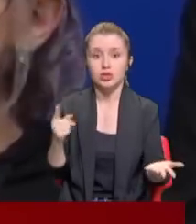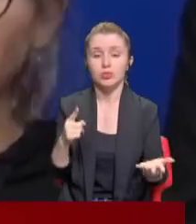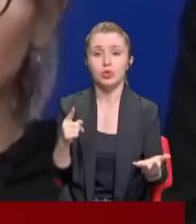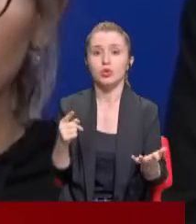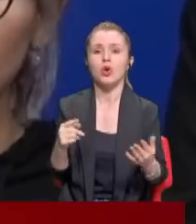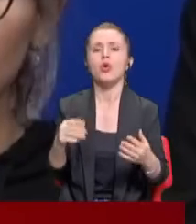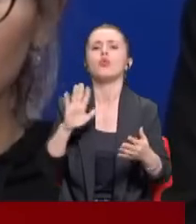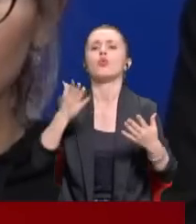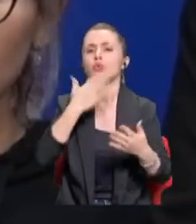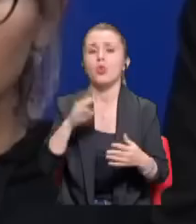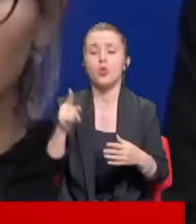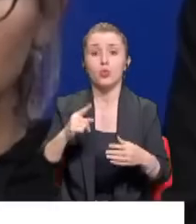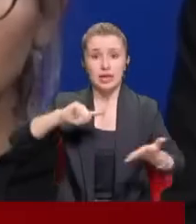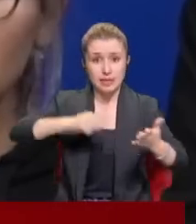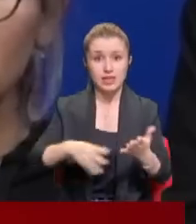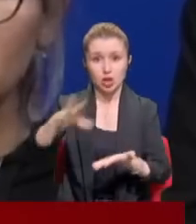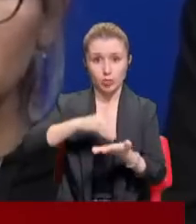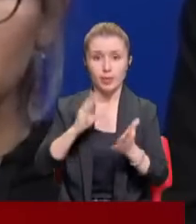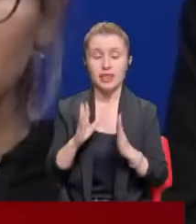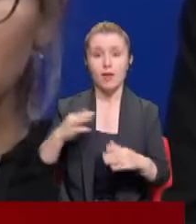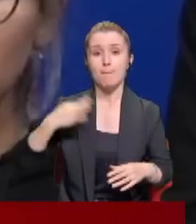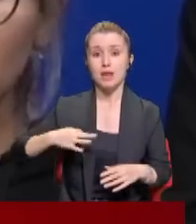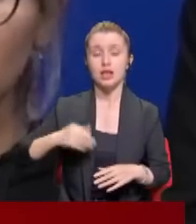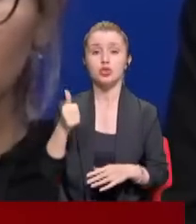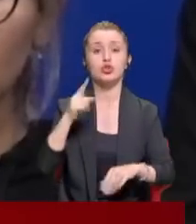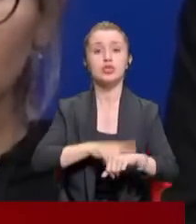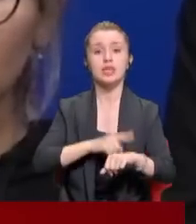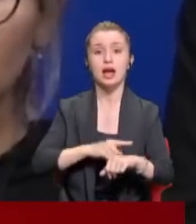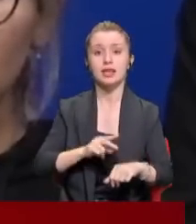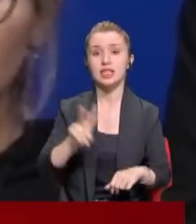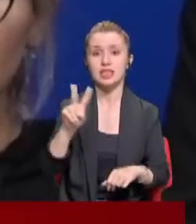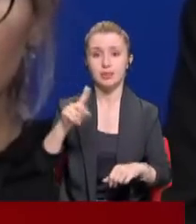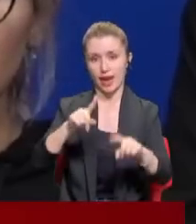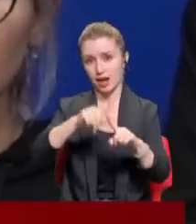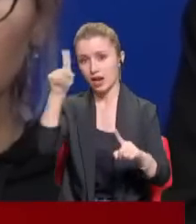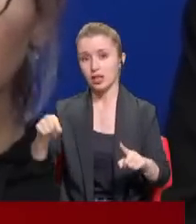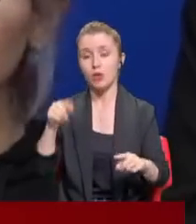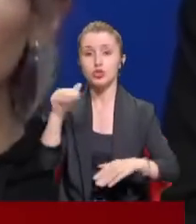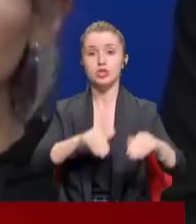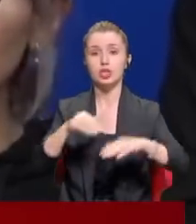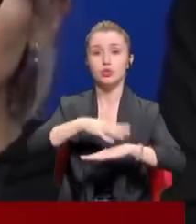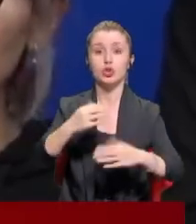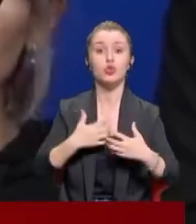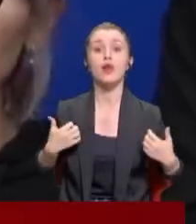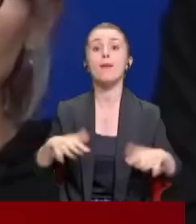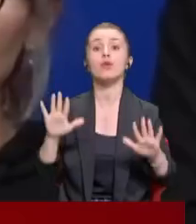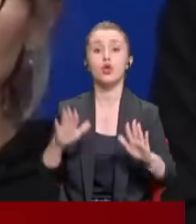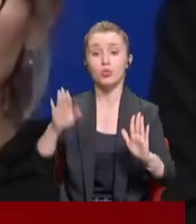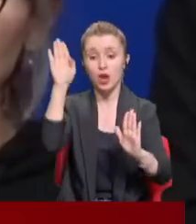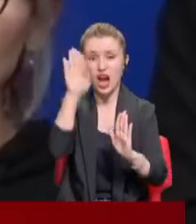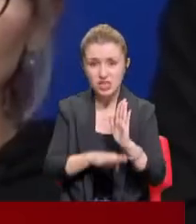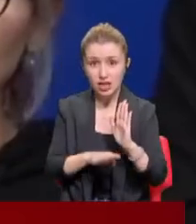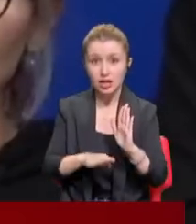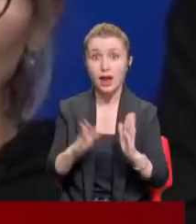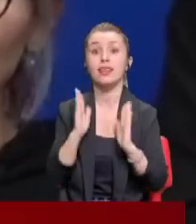yok. İmza toplamaya devam ediyoruz. Pazartesi günü saat 20'ye kadar. Bu seçim kuruluna da güvenmiyorum. Düşürürler,